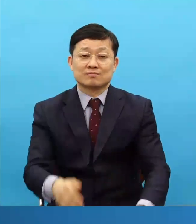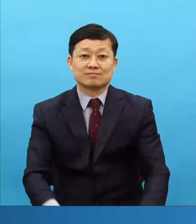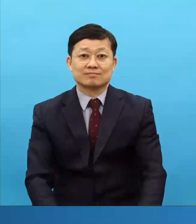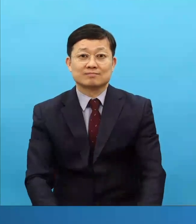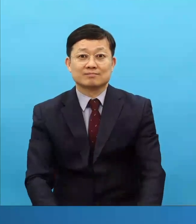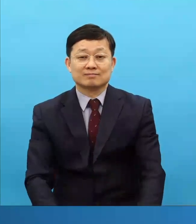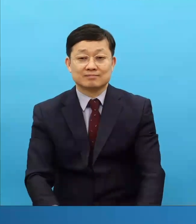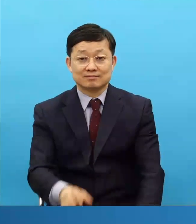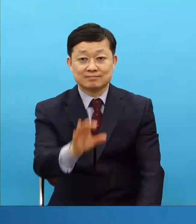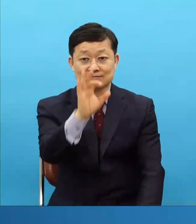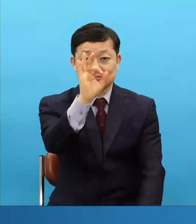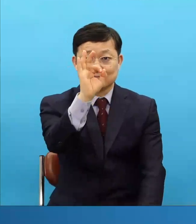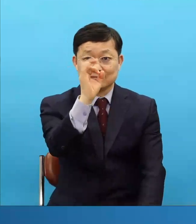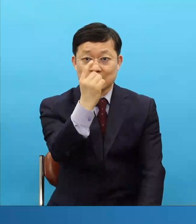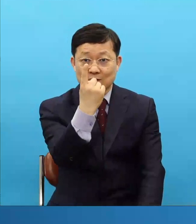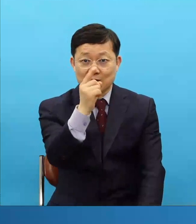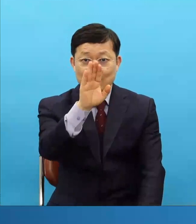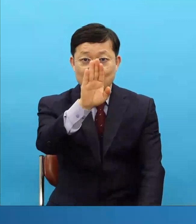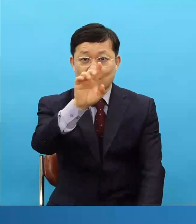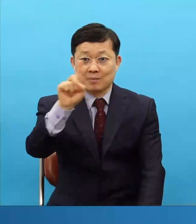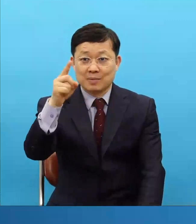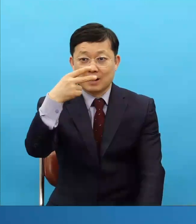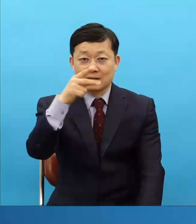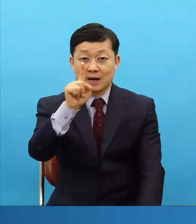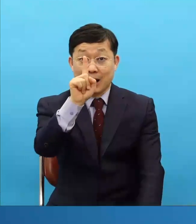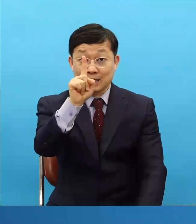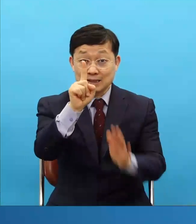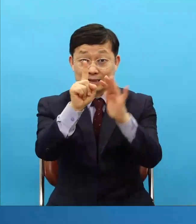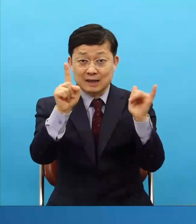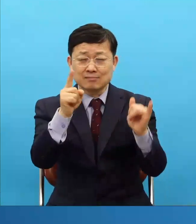of one person, Obadiah, these things took place. 결국은